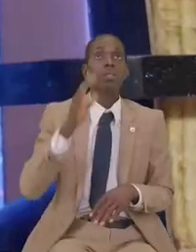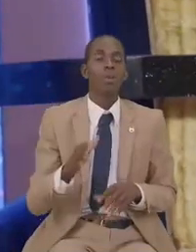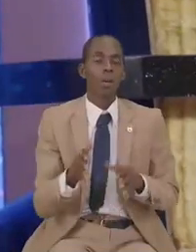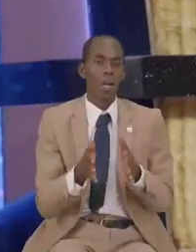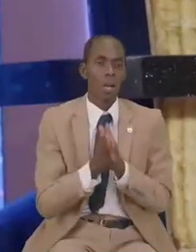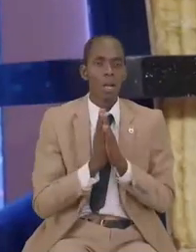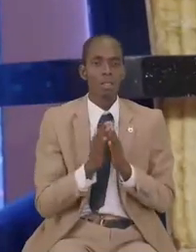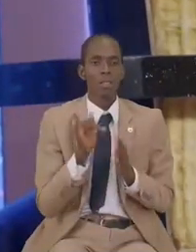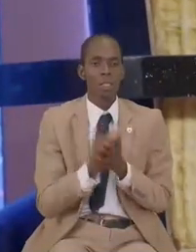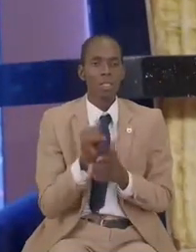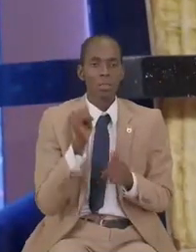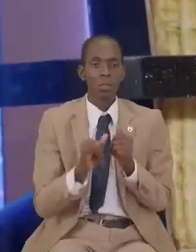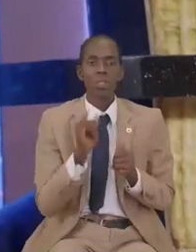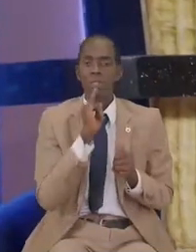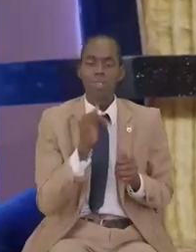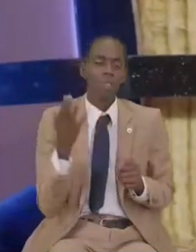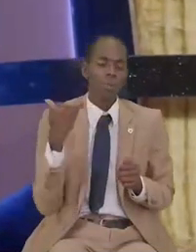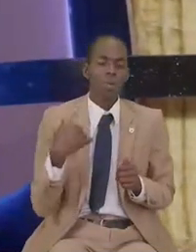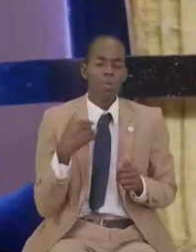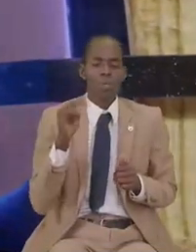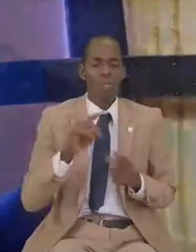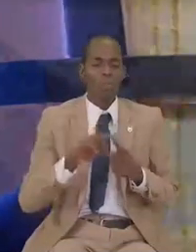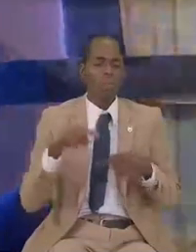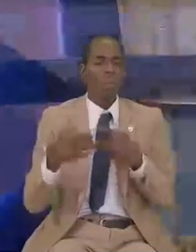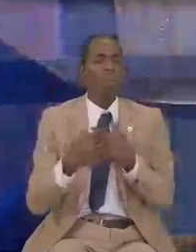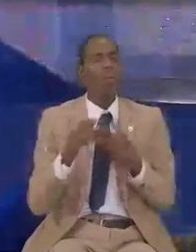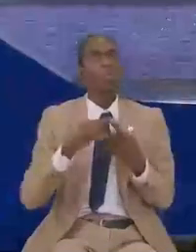passé. Alors on doit retourner à Dieu. On lui a dit, Seigneur,